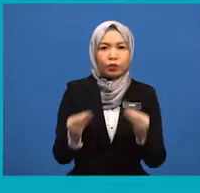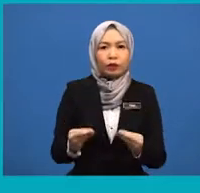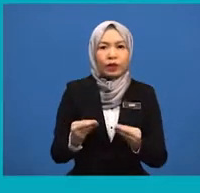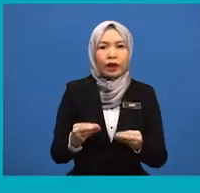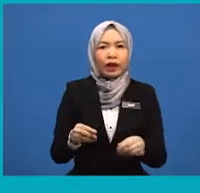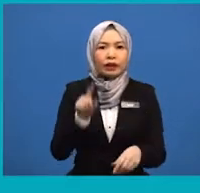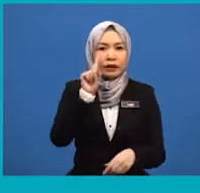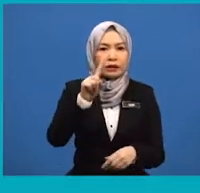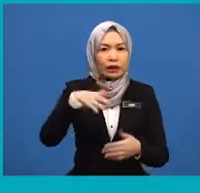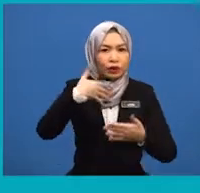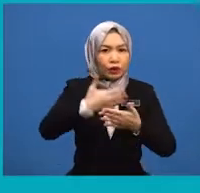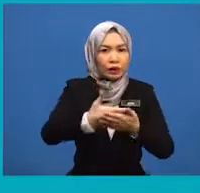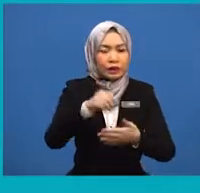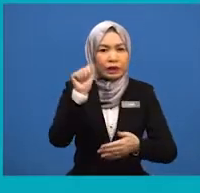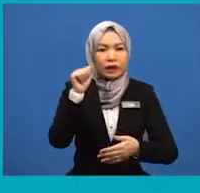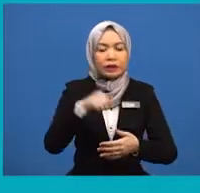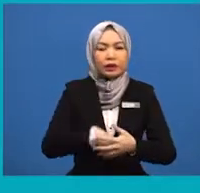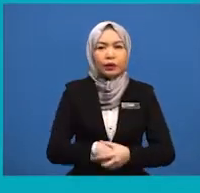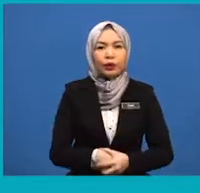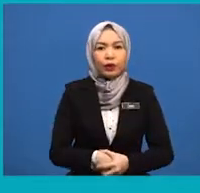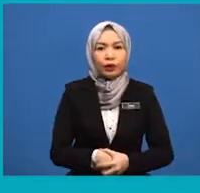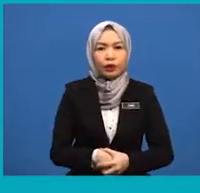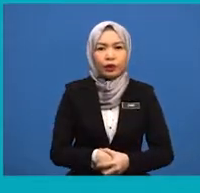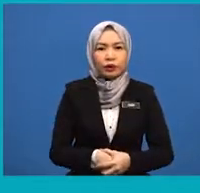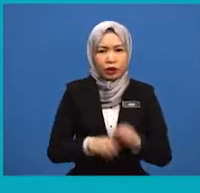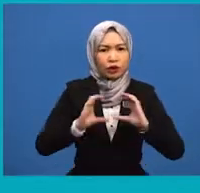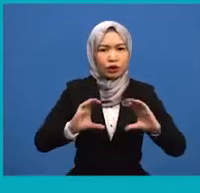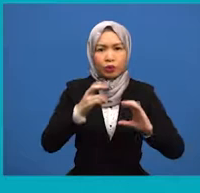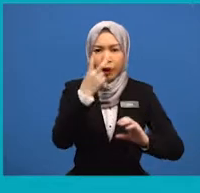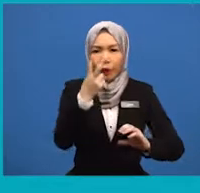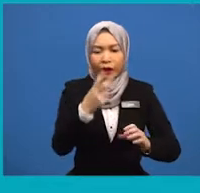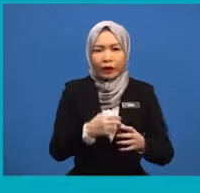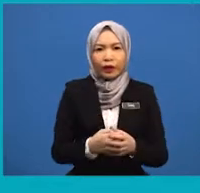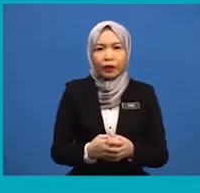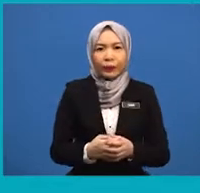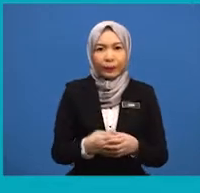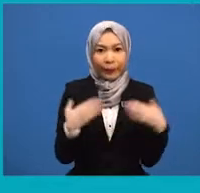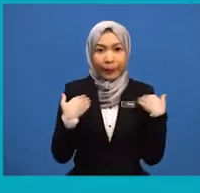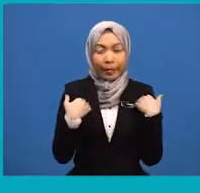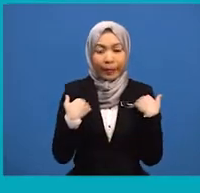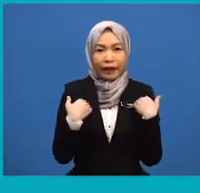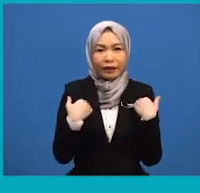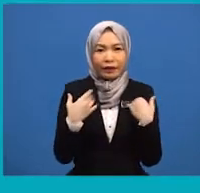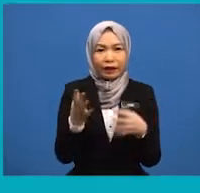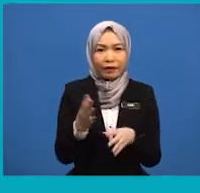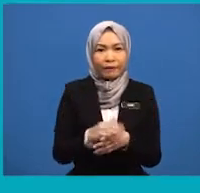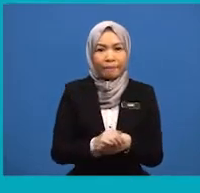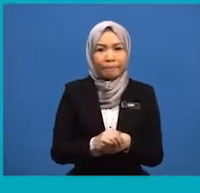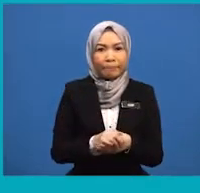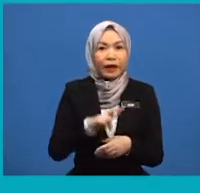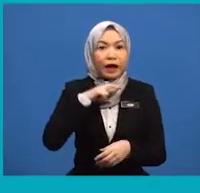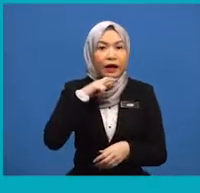10. Cuba murid-murid teliti. Adakah terdapat ralat